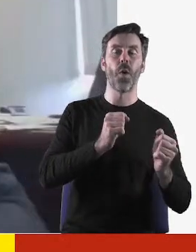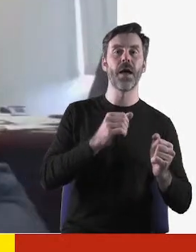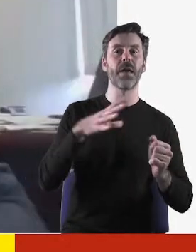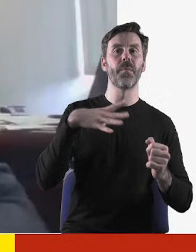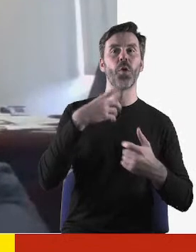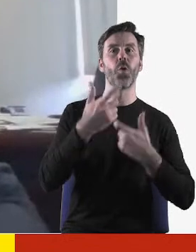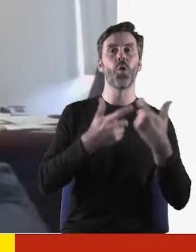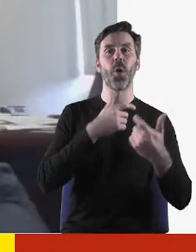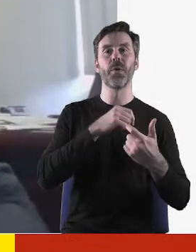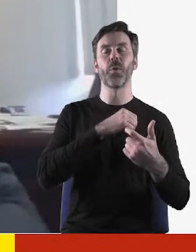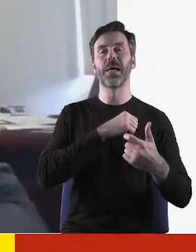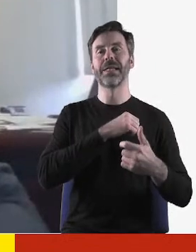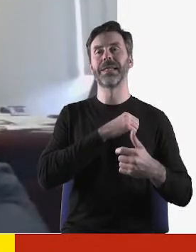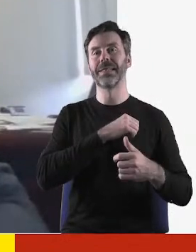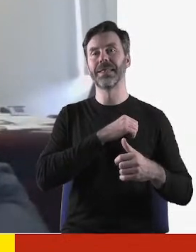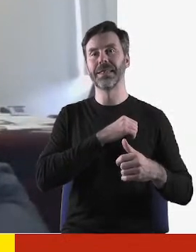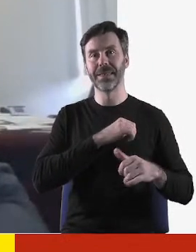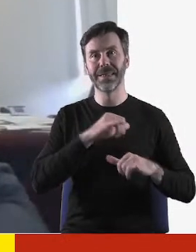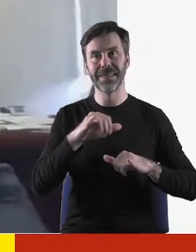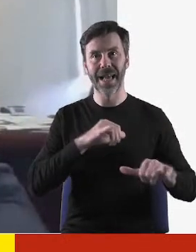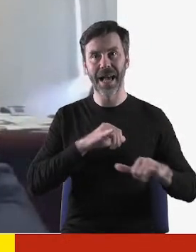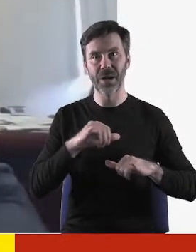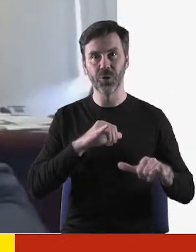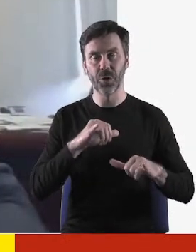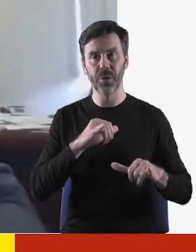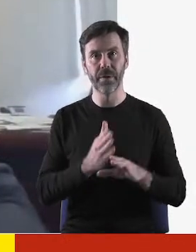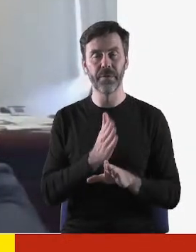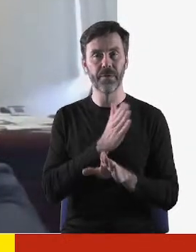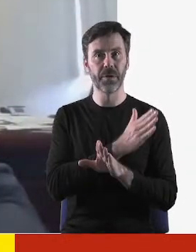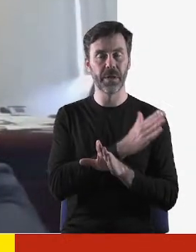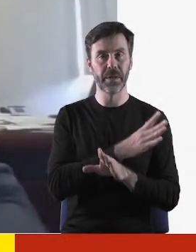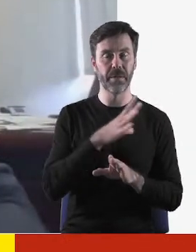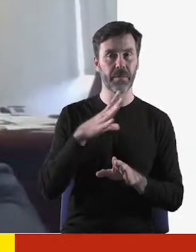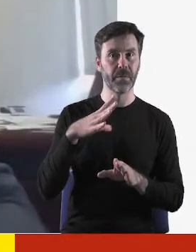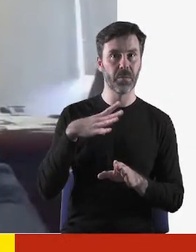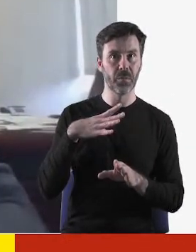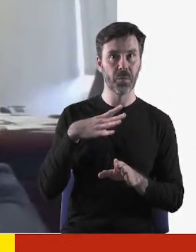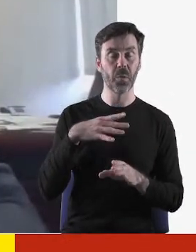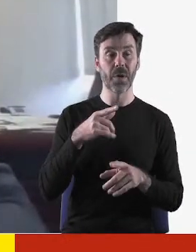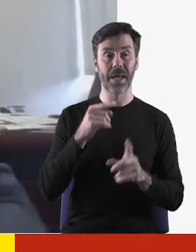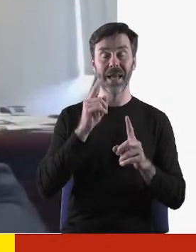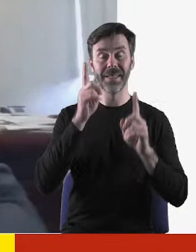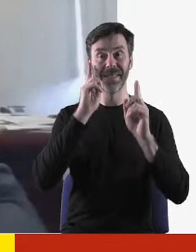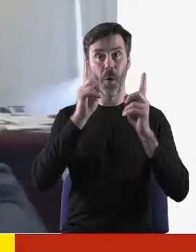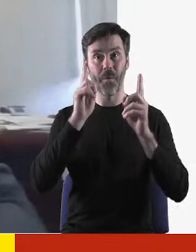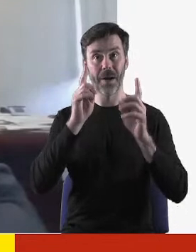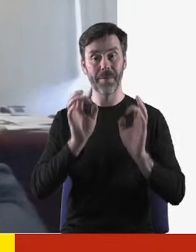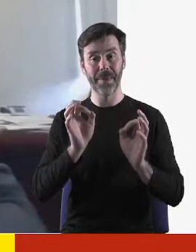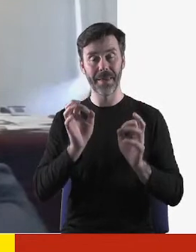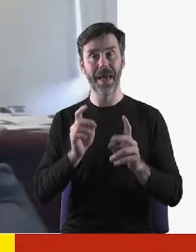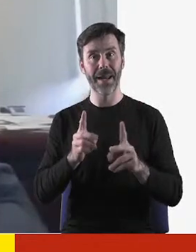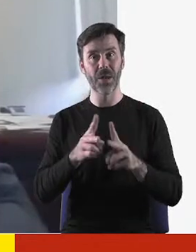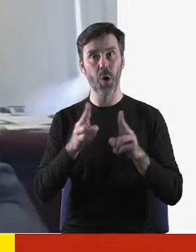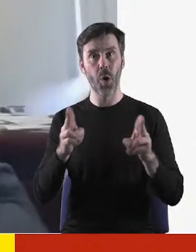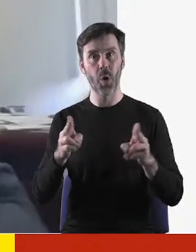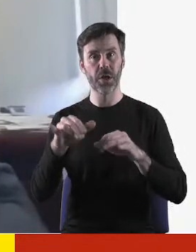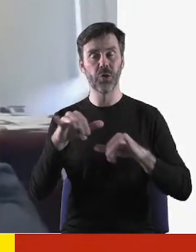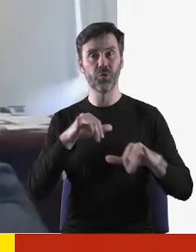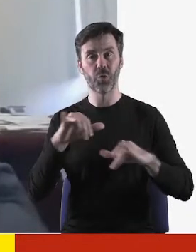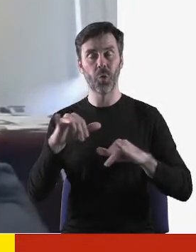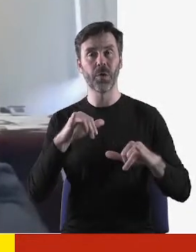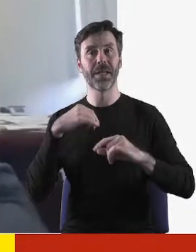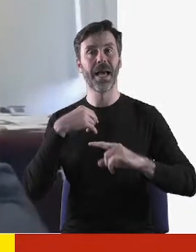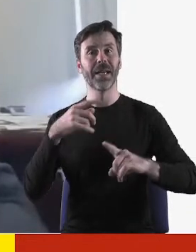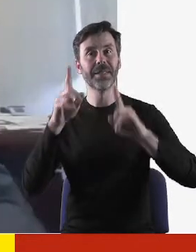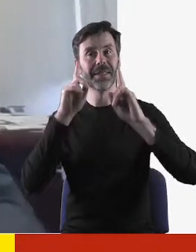w tej kadencji, poprzednich tego nie zauważyłem, ale w tej kadencji na pewno tak, świadczą o